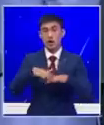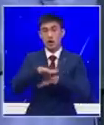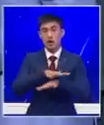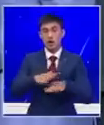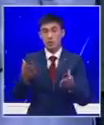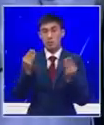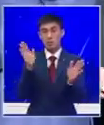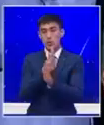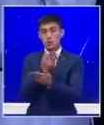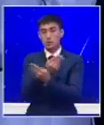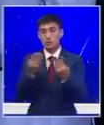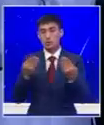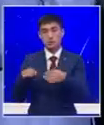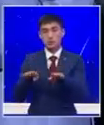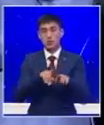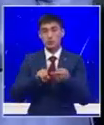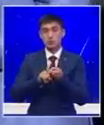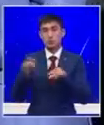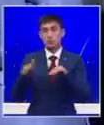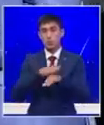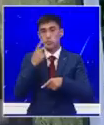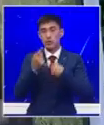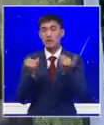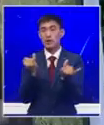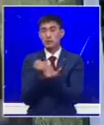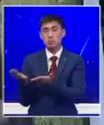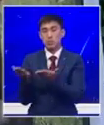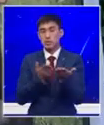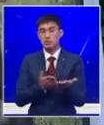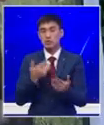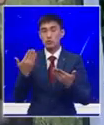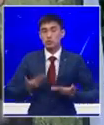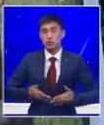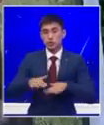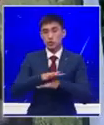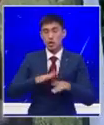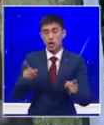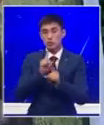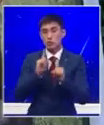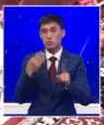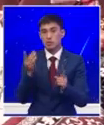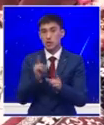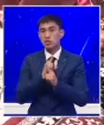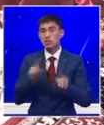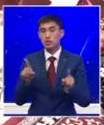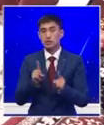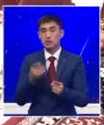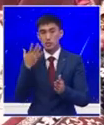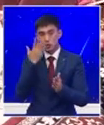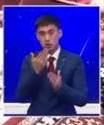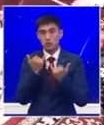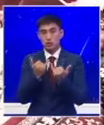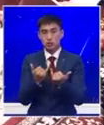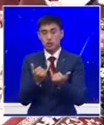достопримечательности гармонично связаны с добрым нравом и гостеприимством его жителей в особенности они отличаются глубоким чтением и